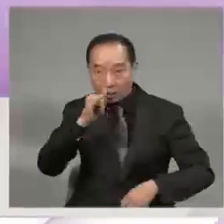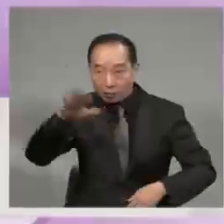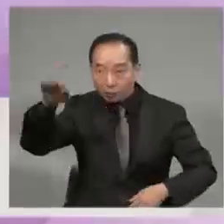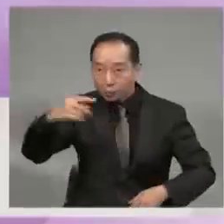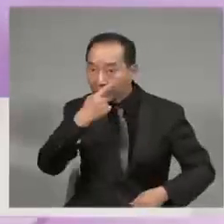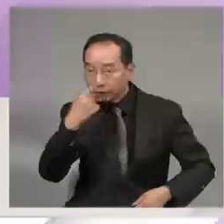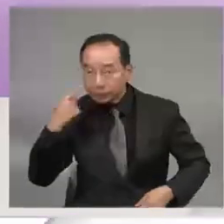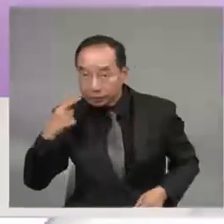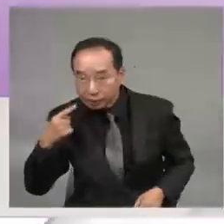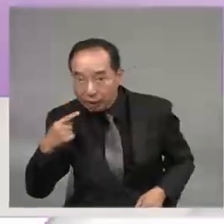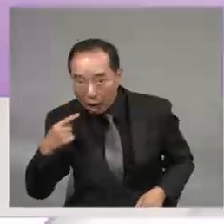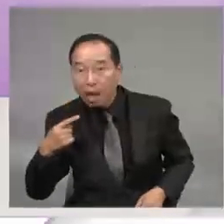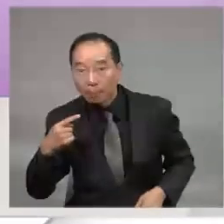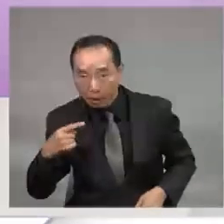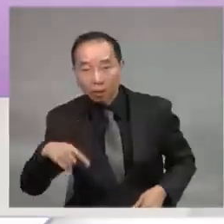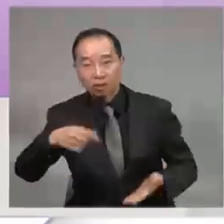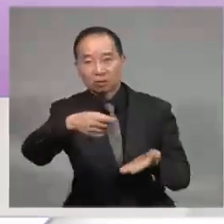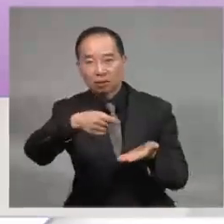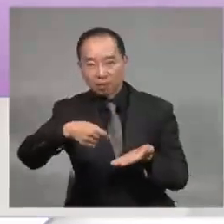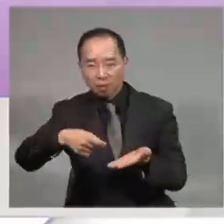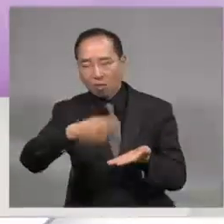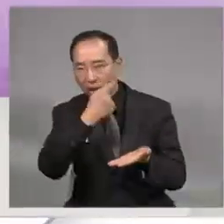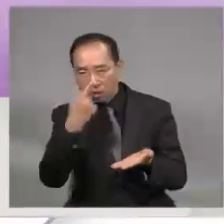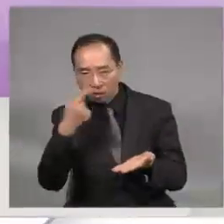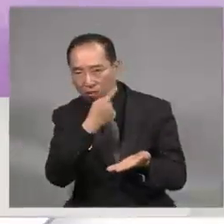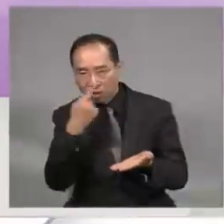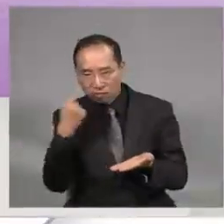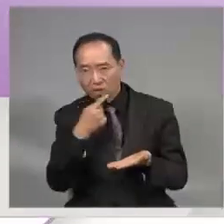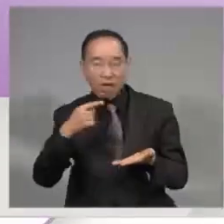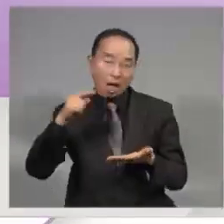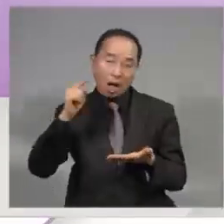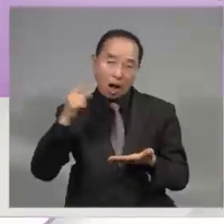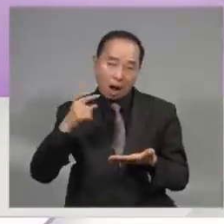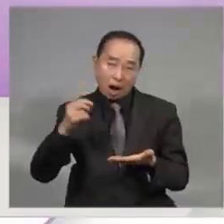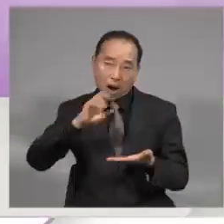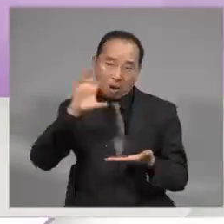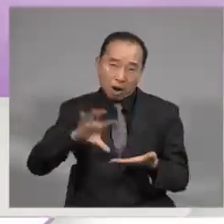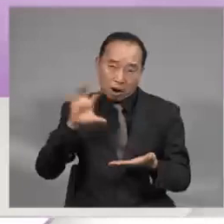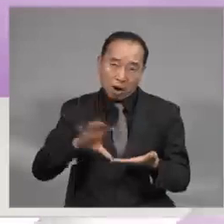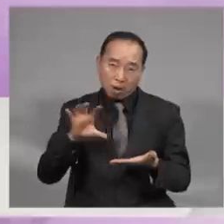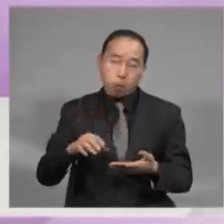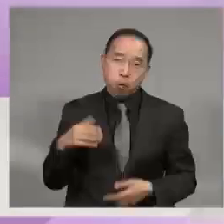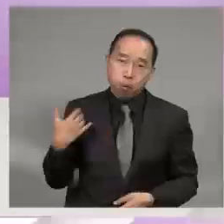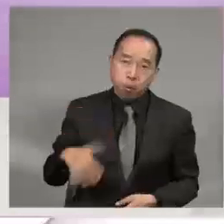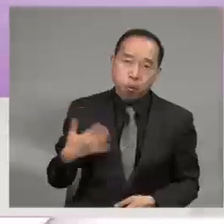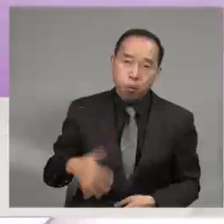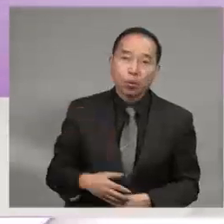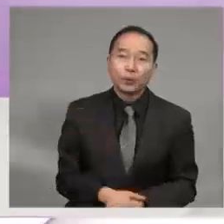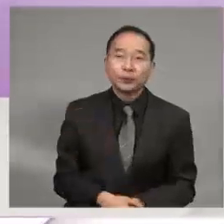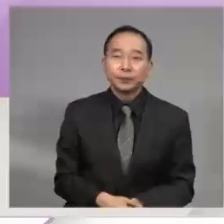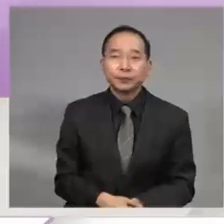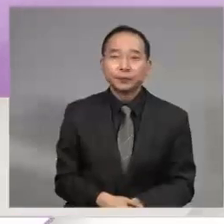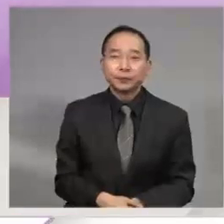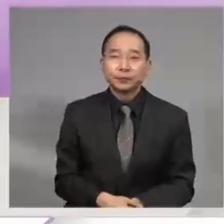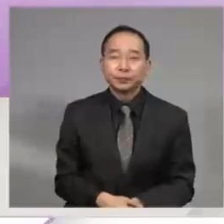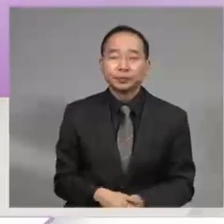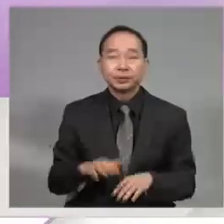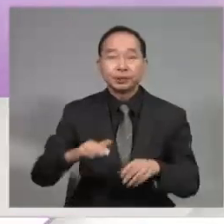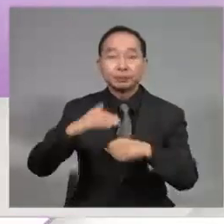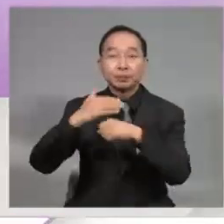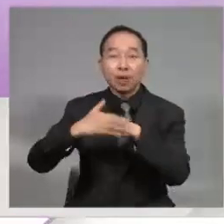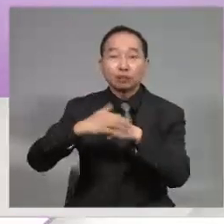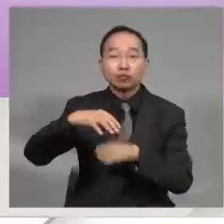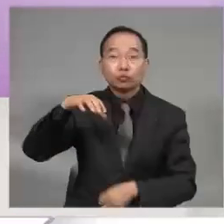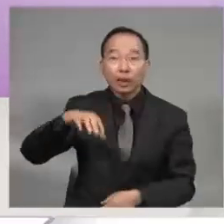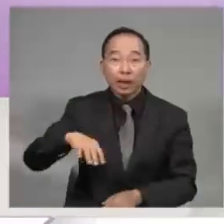이제 서명을 하고 일일이 확인하는 네. 작업을 거치고 있습니다. 예. 아무래도 이제 그 현재